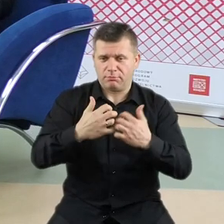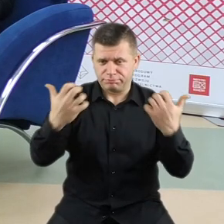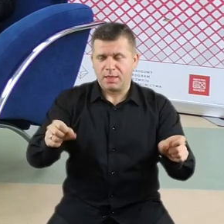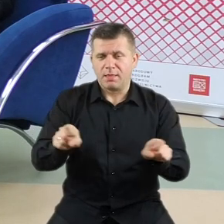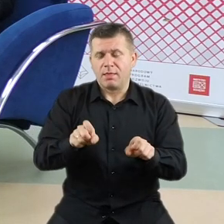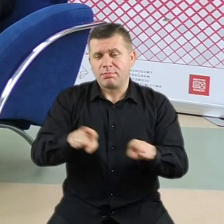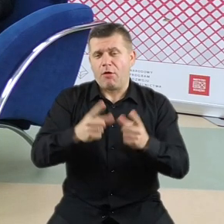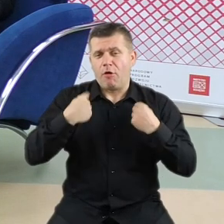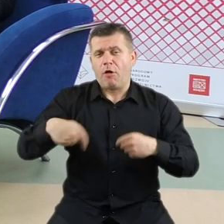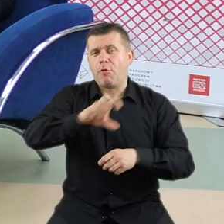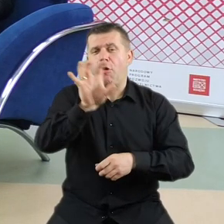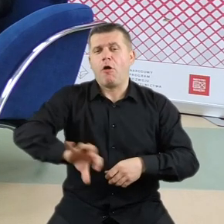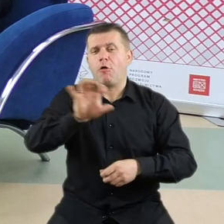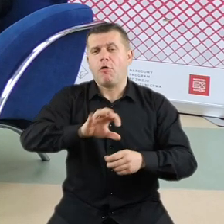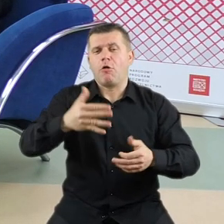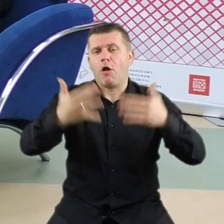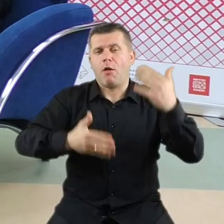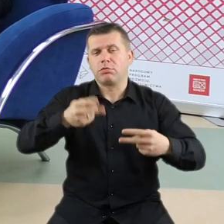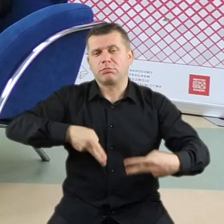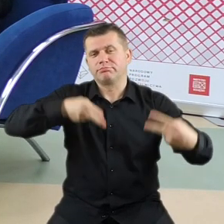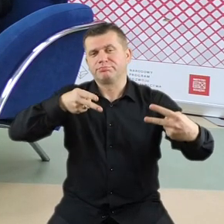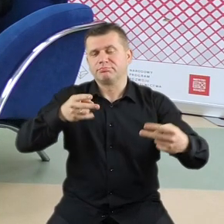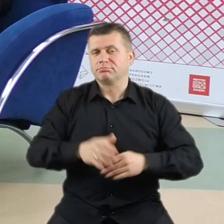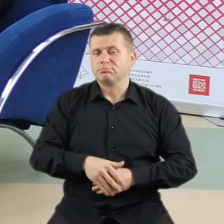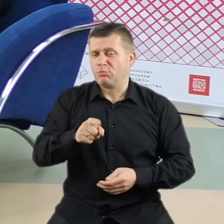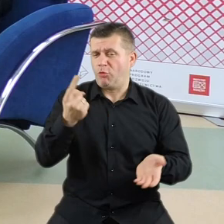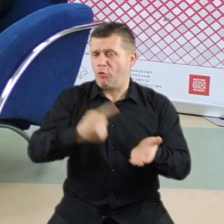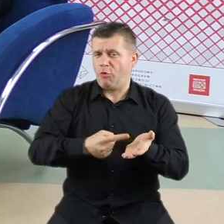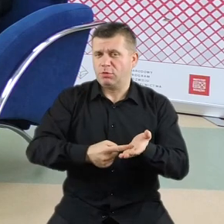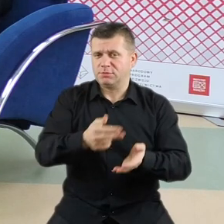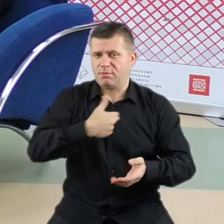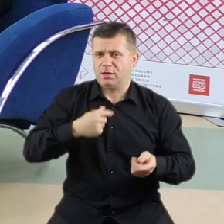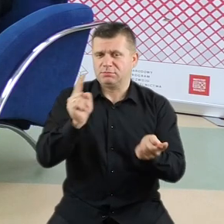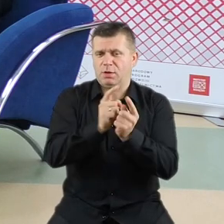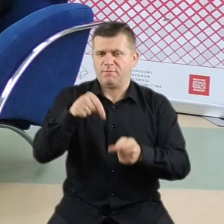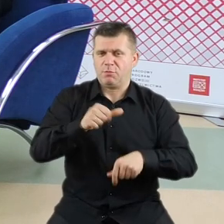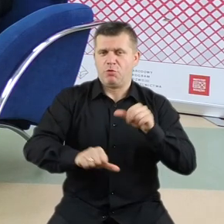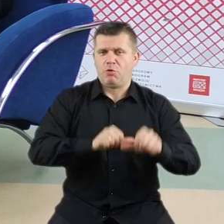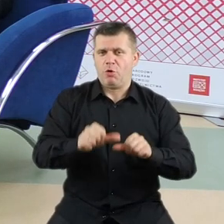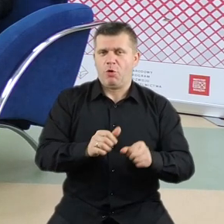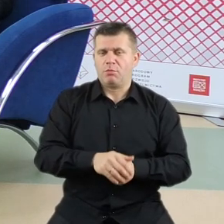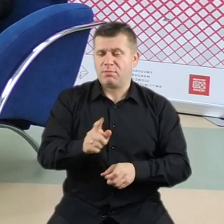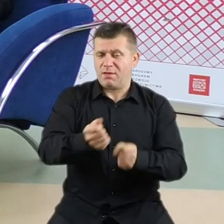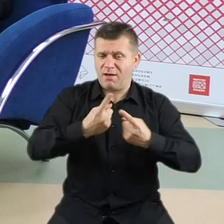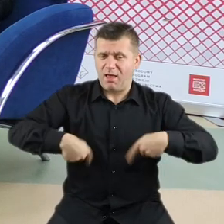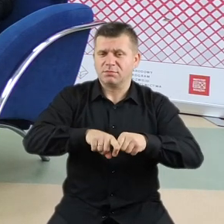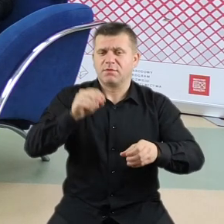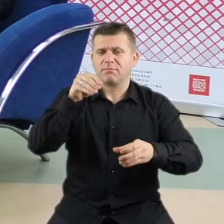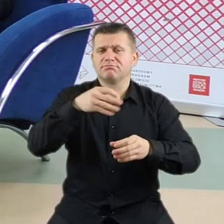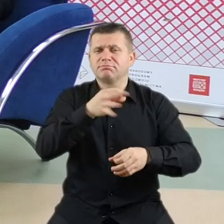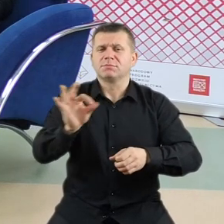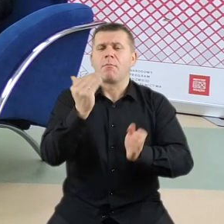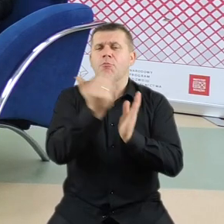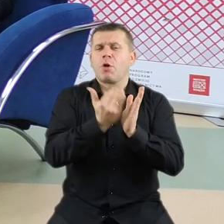oglądają nasze spotkanie przed monitorami komputerów. To jest ostatnie nasze spotkanie w tym roku. Jest ono realizowane w ramach